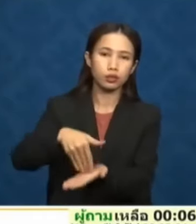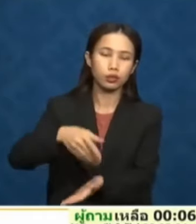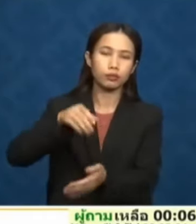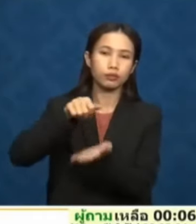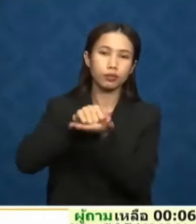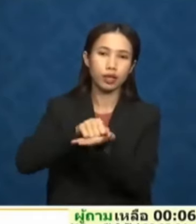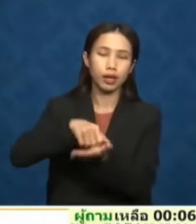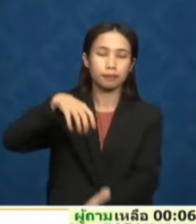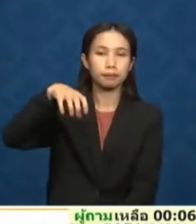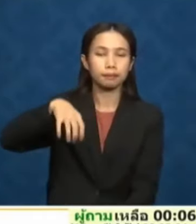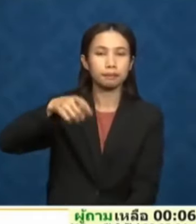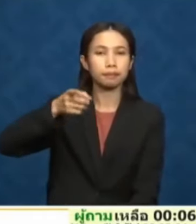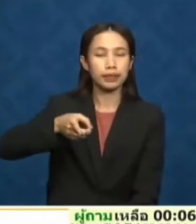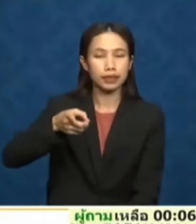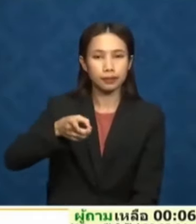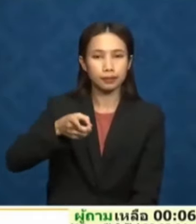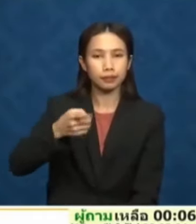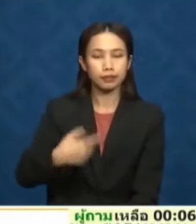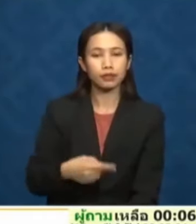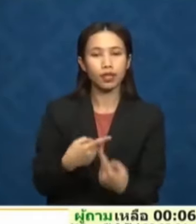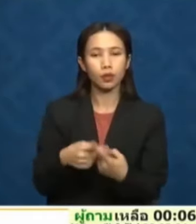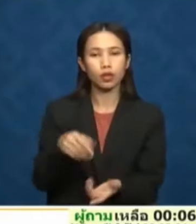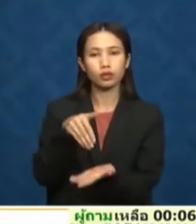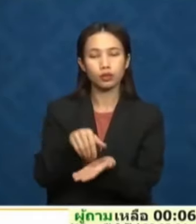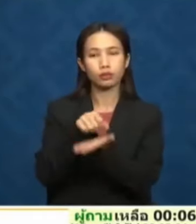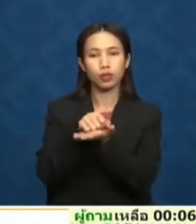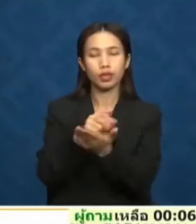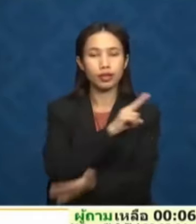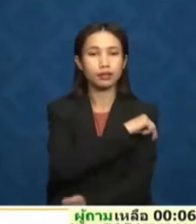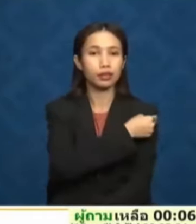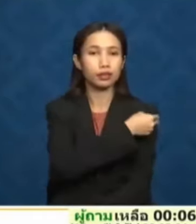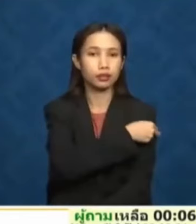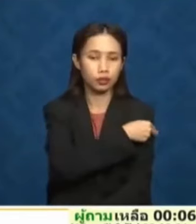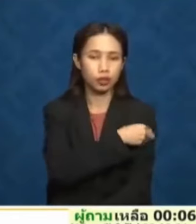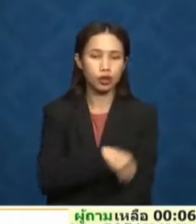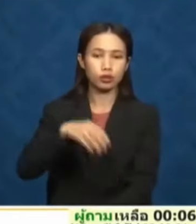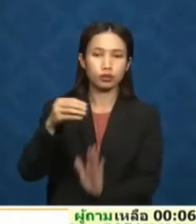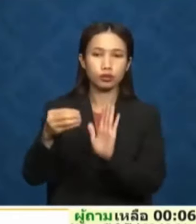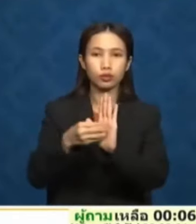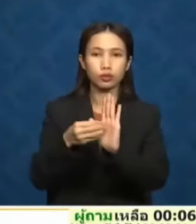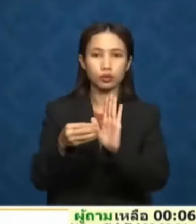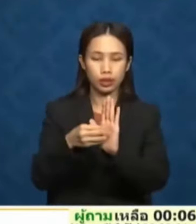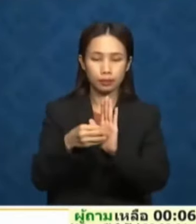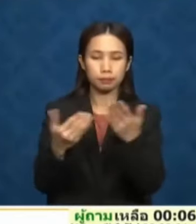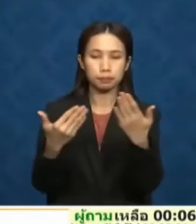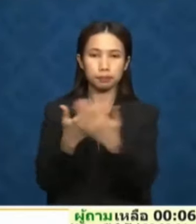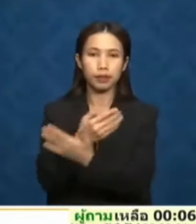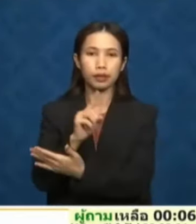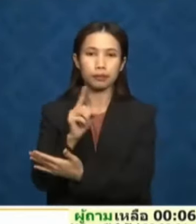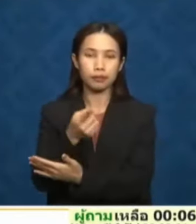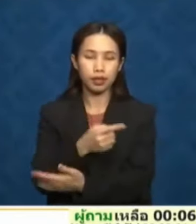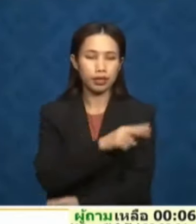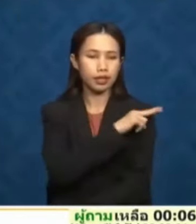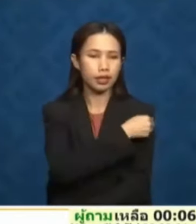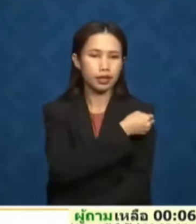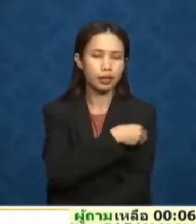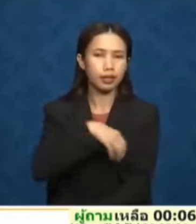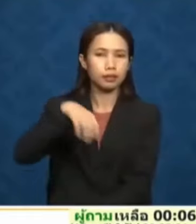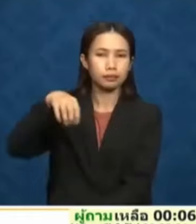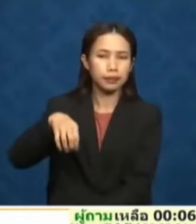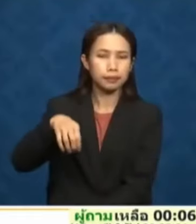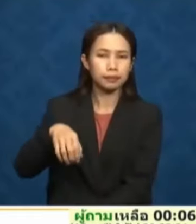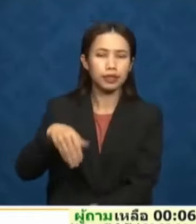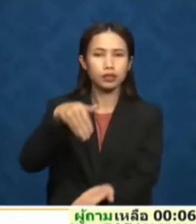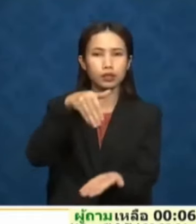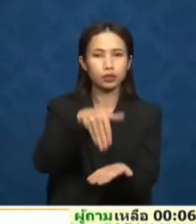ให้ศูนย์บริการสาธารสุขของกรุงกทมนะครับเป็นหน่วยบริการประจำคลินิกอบอุ่นก็จะเป็นหน่วย